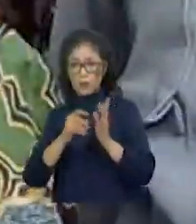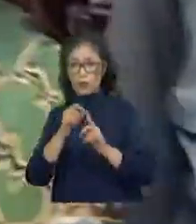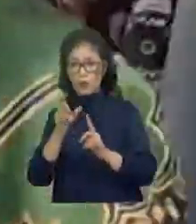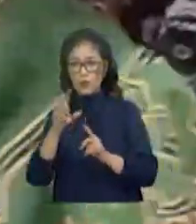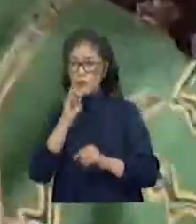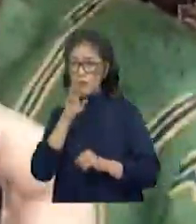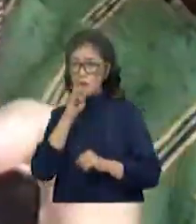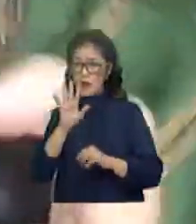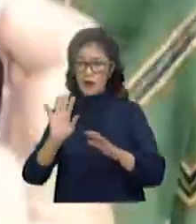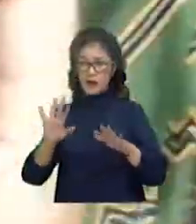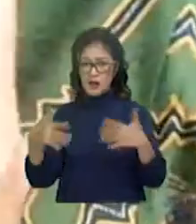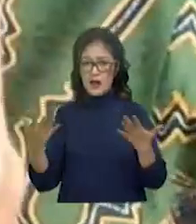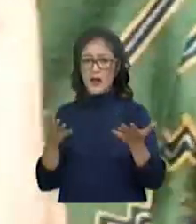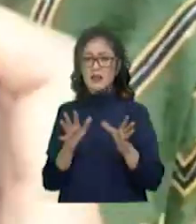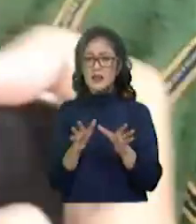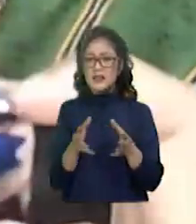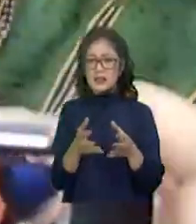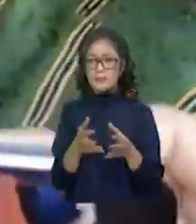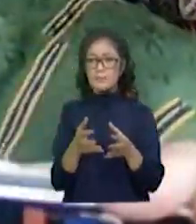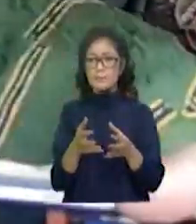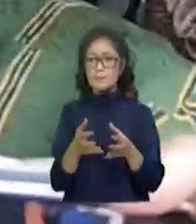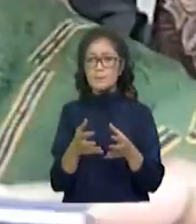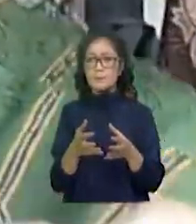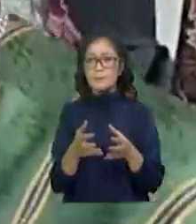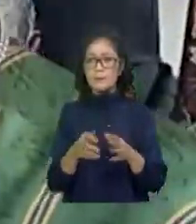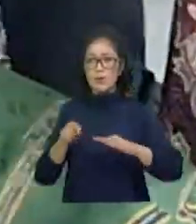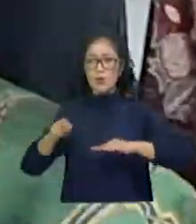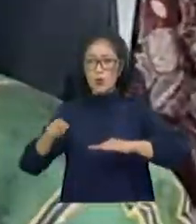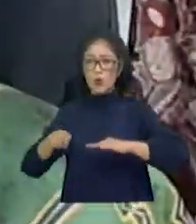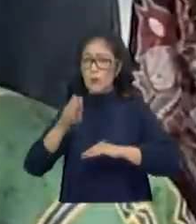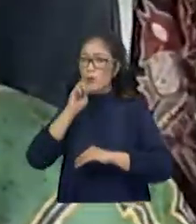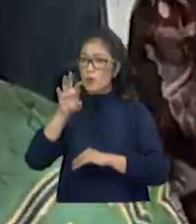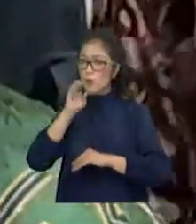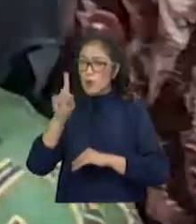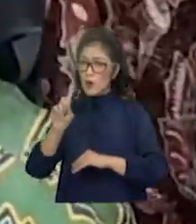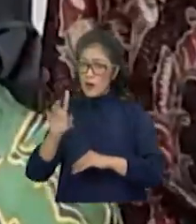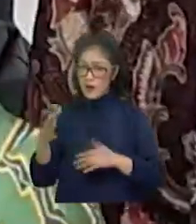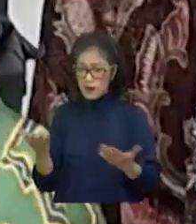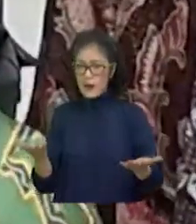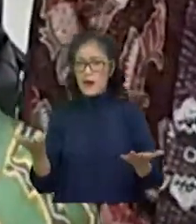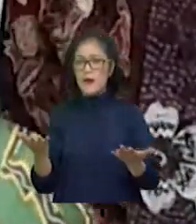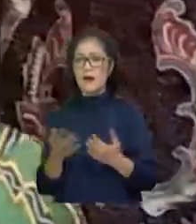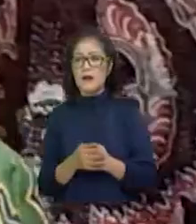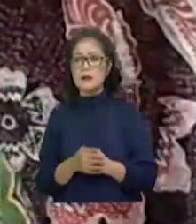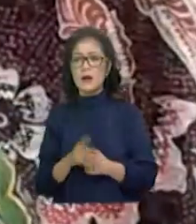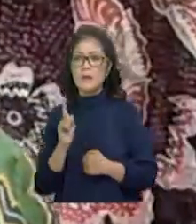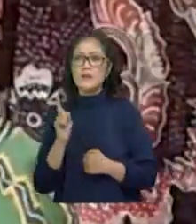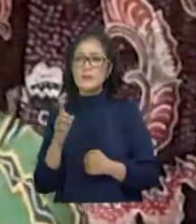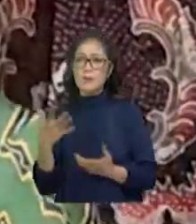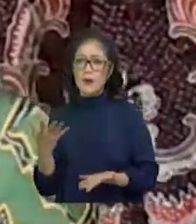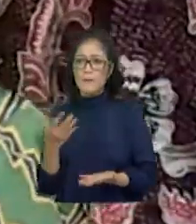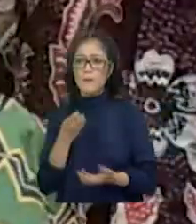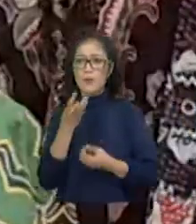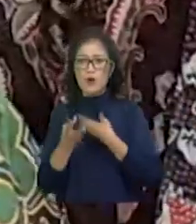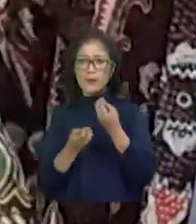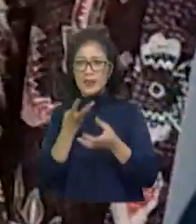hukum tidak mau mengomentari tuntutan surat tuntutan karena komentar akan